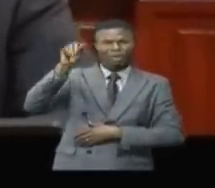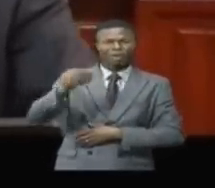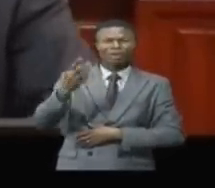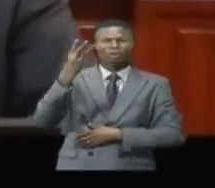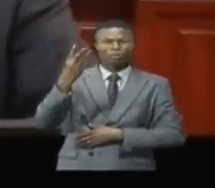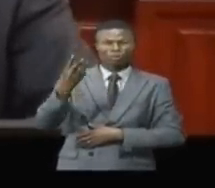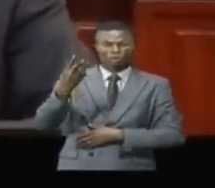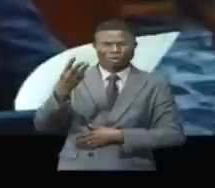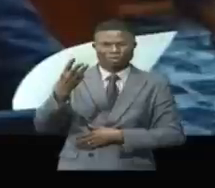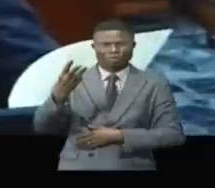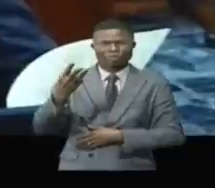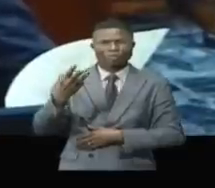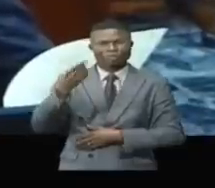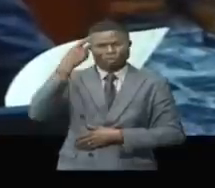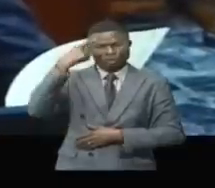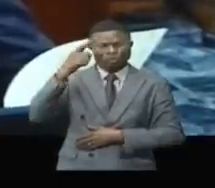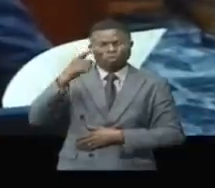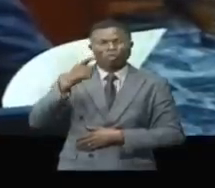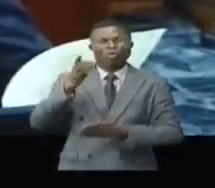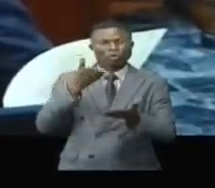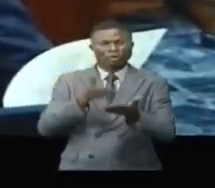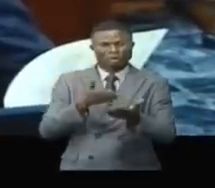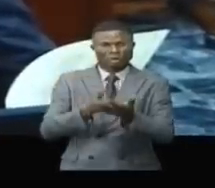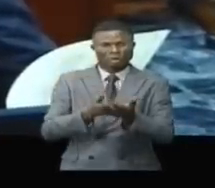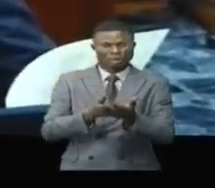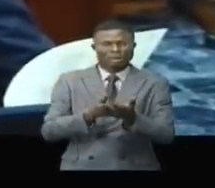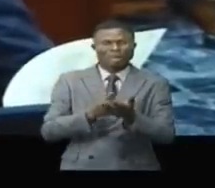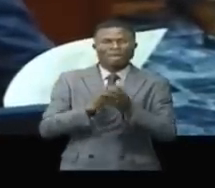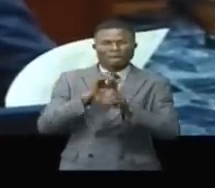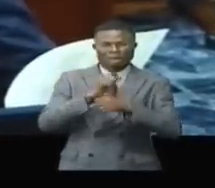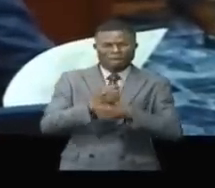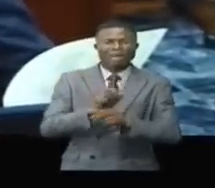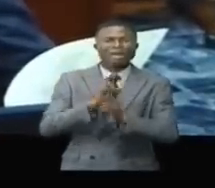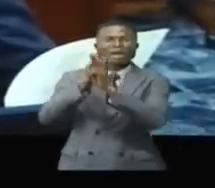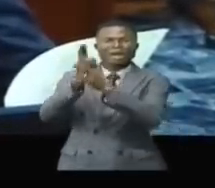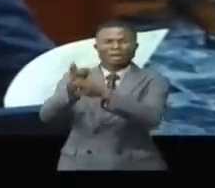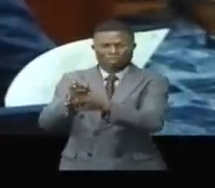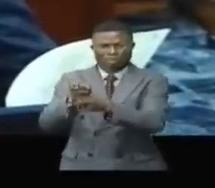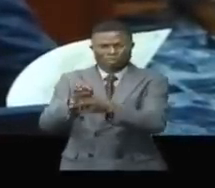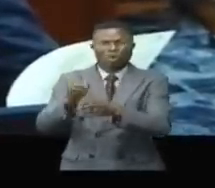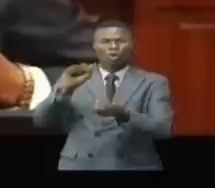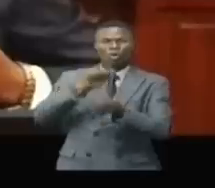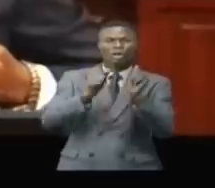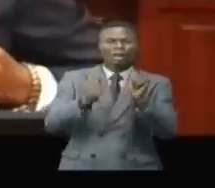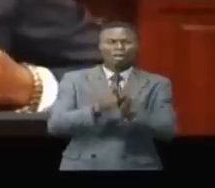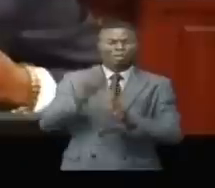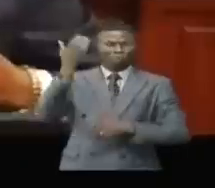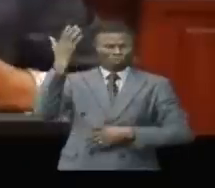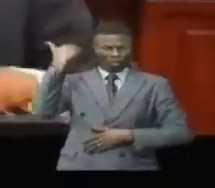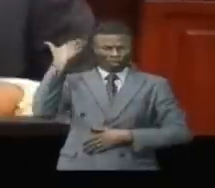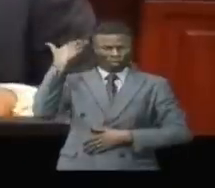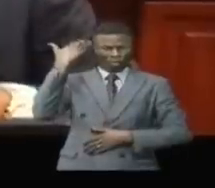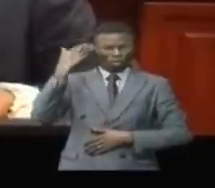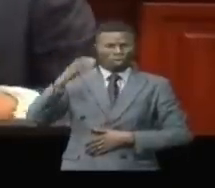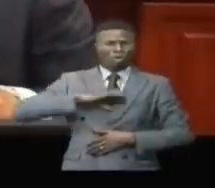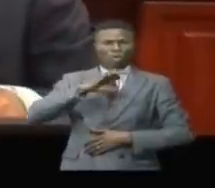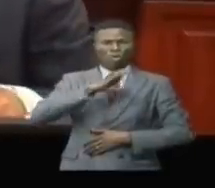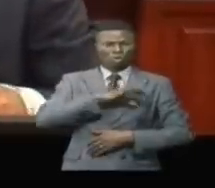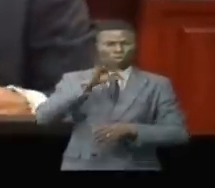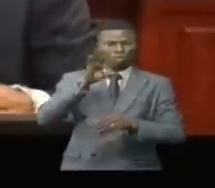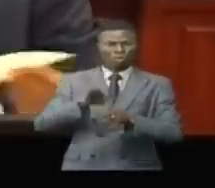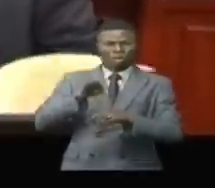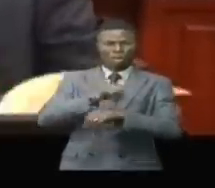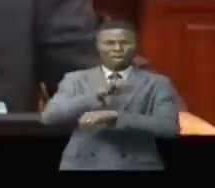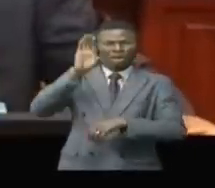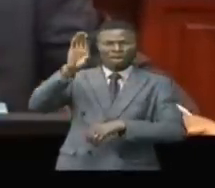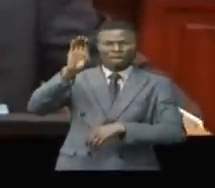prochaine. Cette note constitue la réponse aux préoccupations soulevées par la Commission électorale